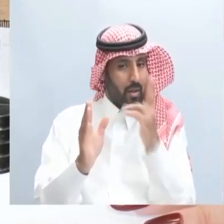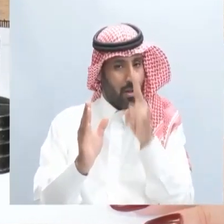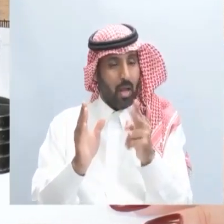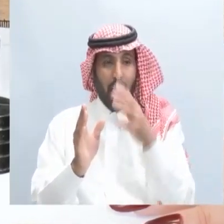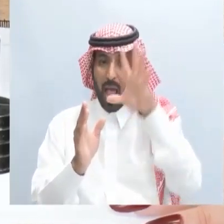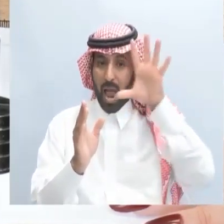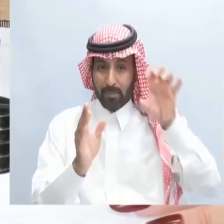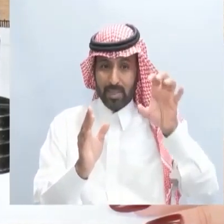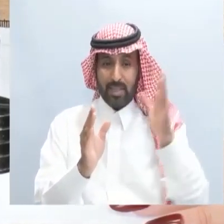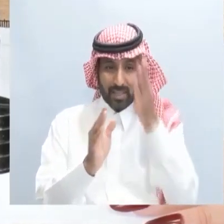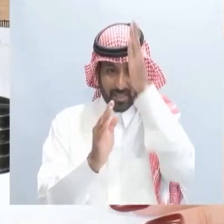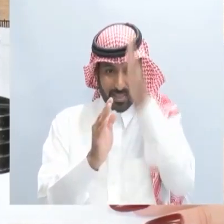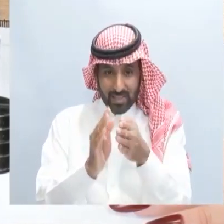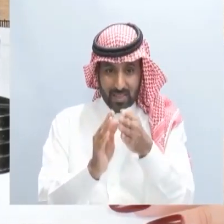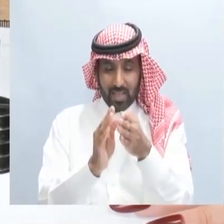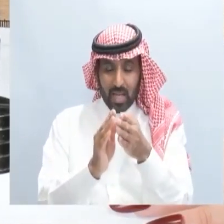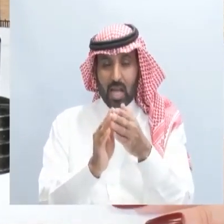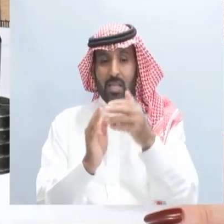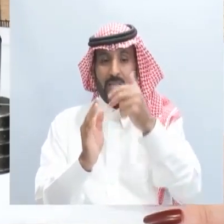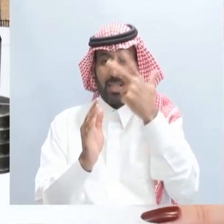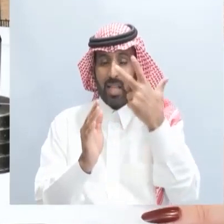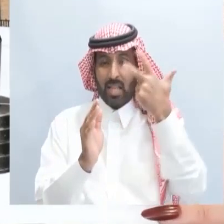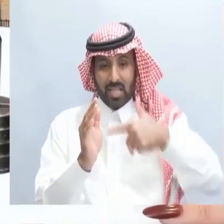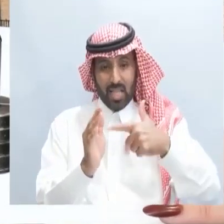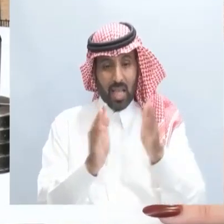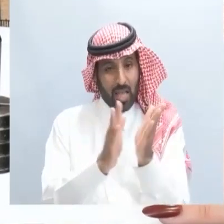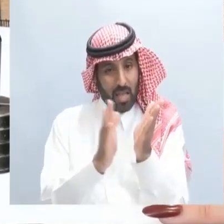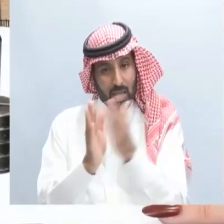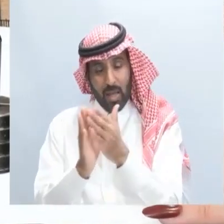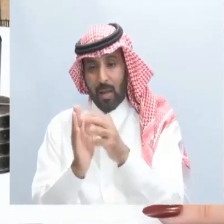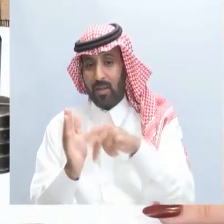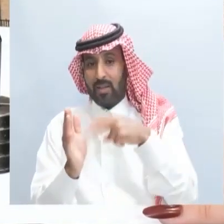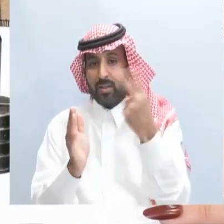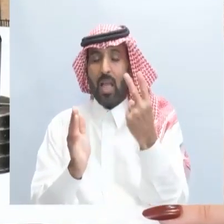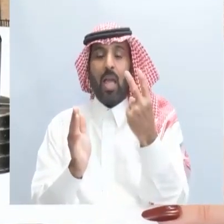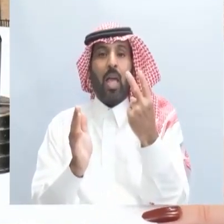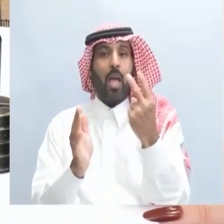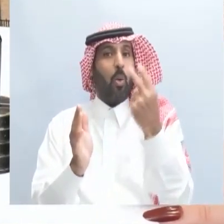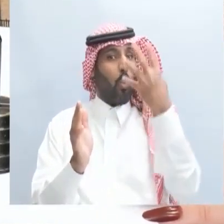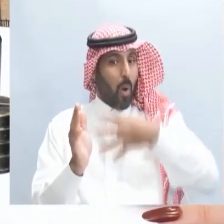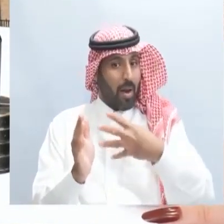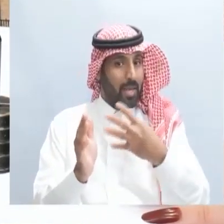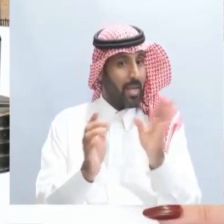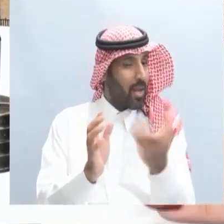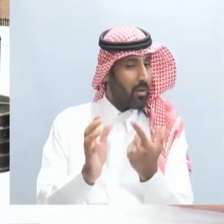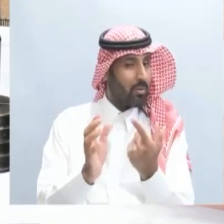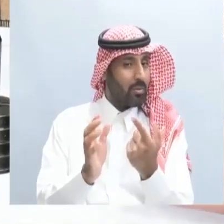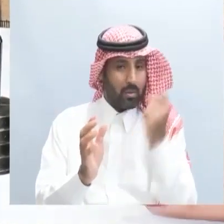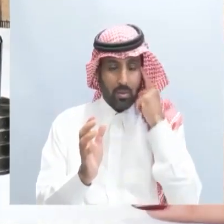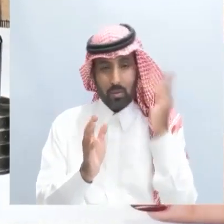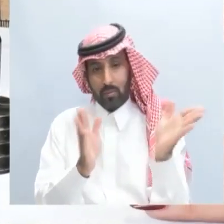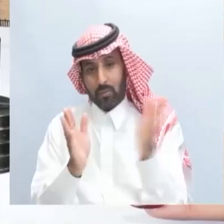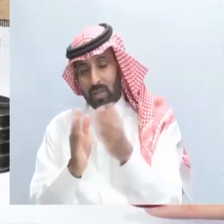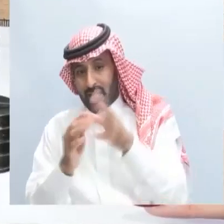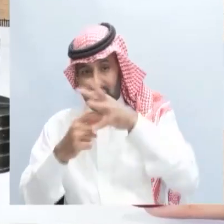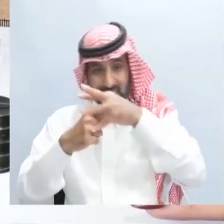50 وهنا ثبتت ال 80 عند كم عند ال 42 فبالتالي ماذا ستفعل ستقوم